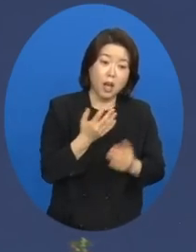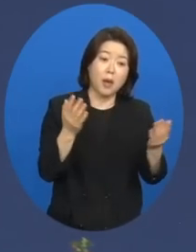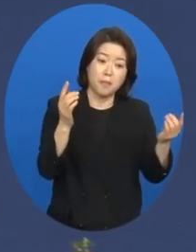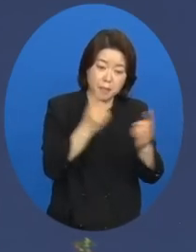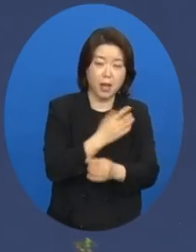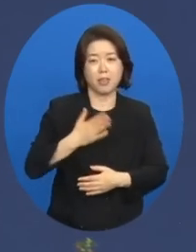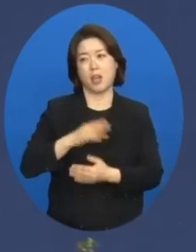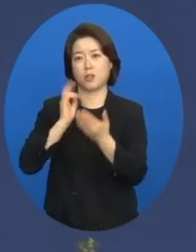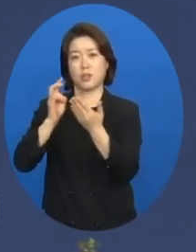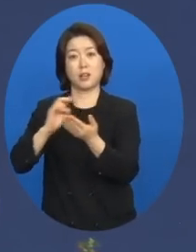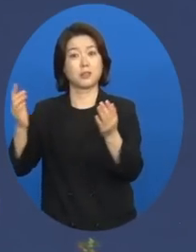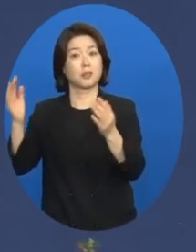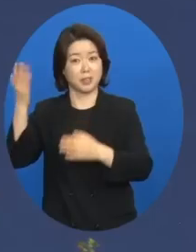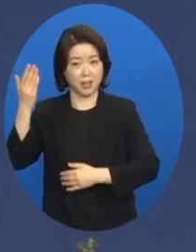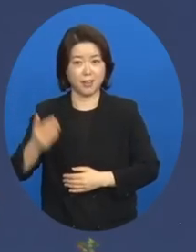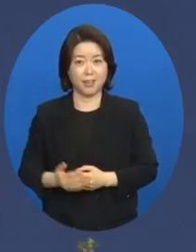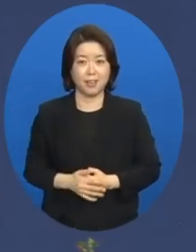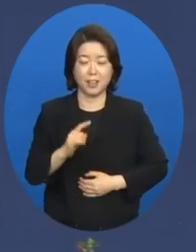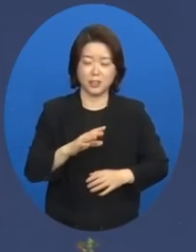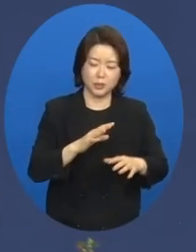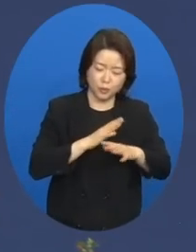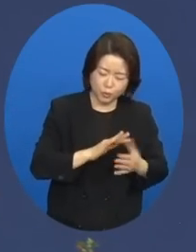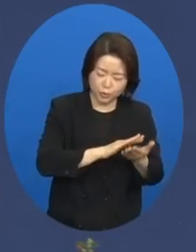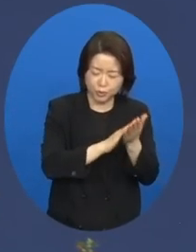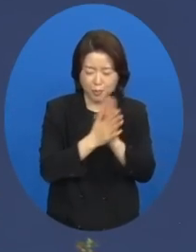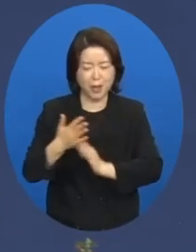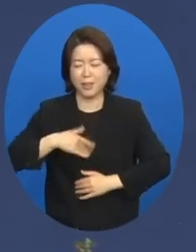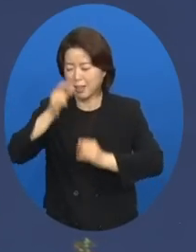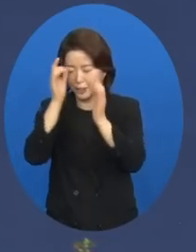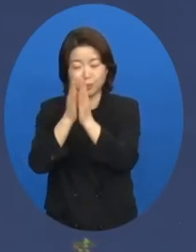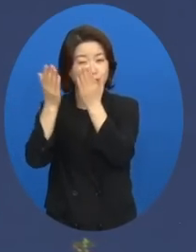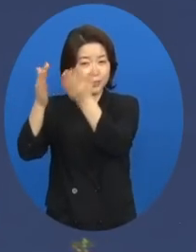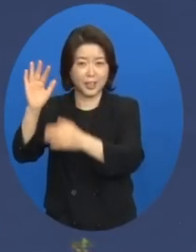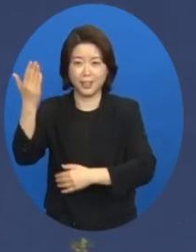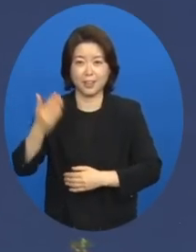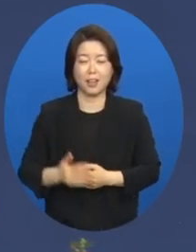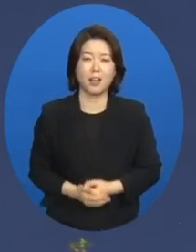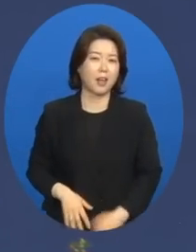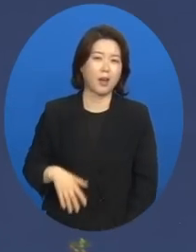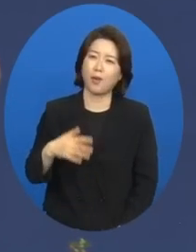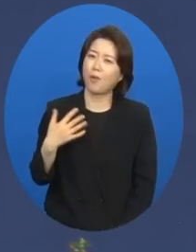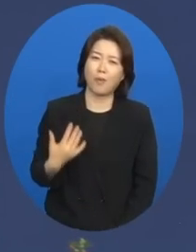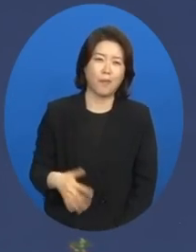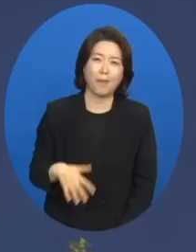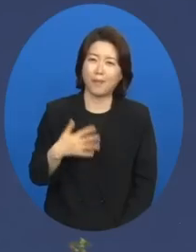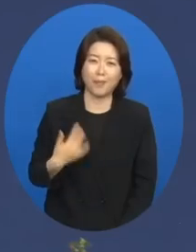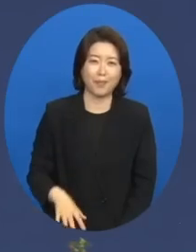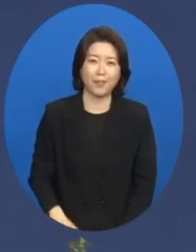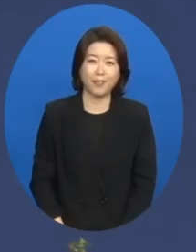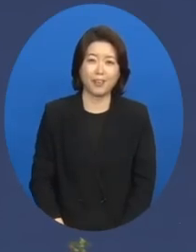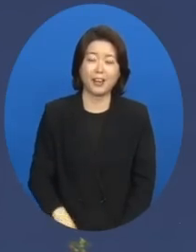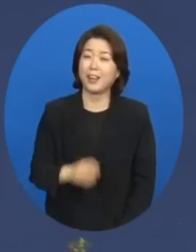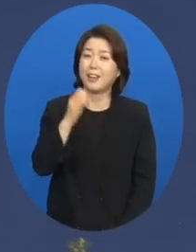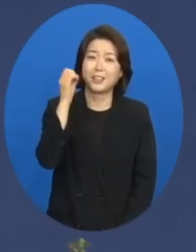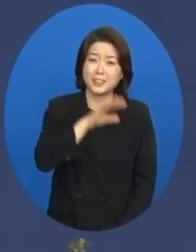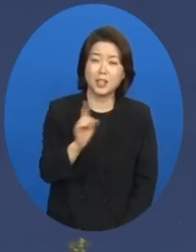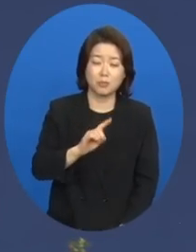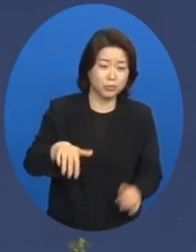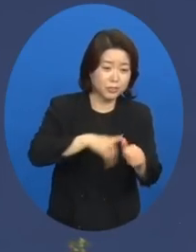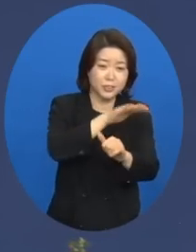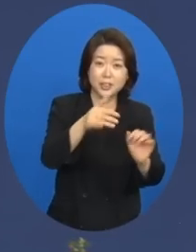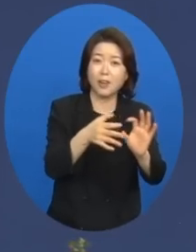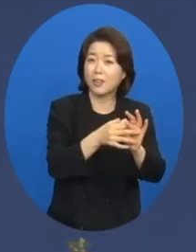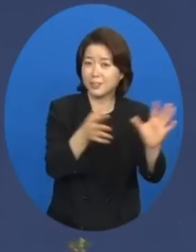되었고 그 두려움이 변하여 내 기도가 되었네. 야, 그거 그냥 무슨